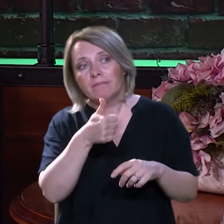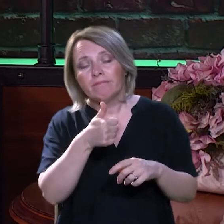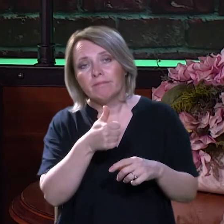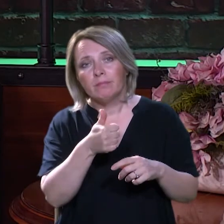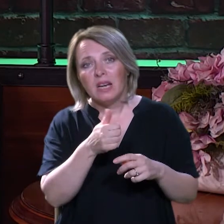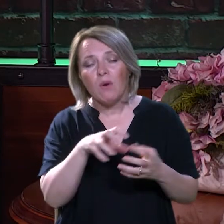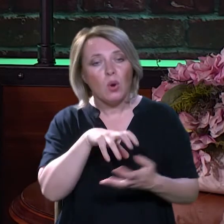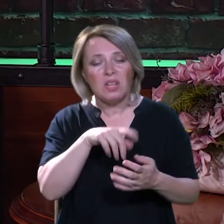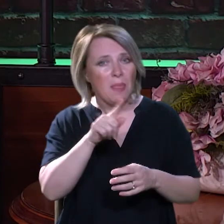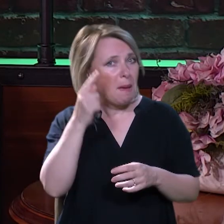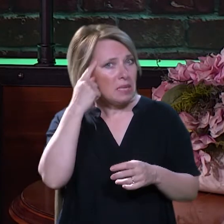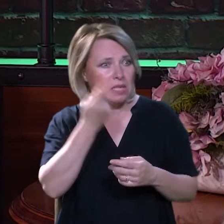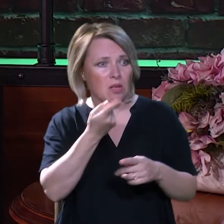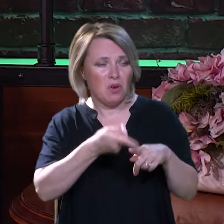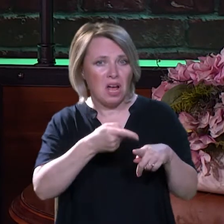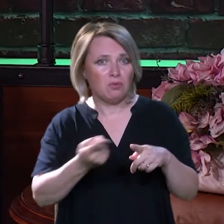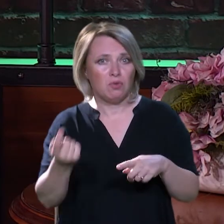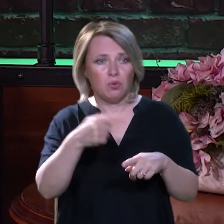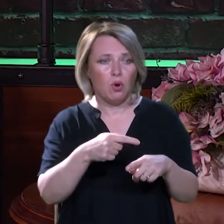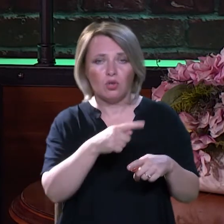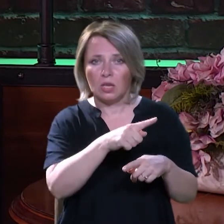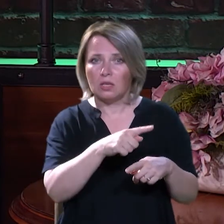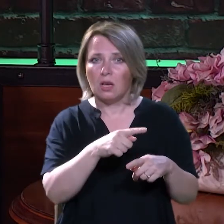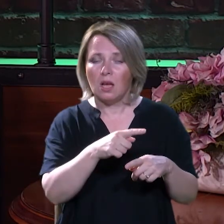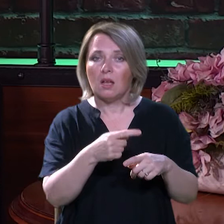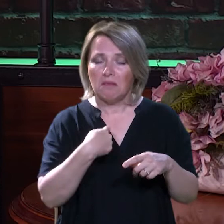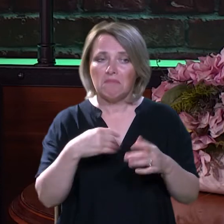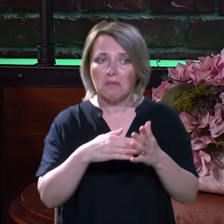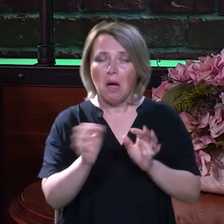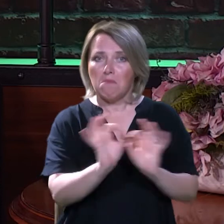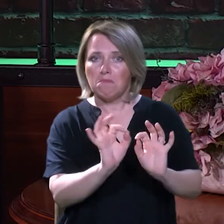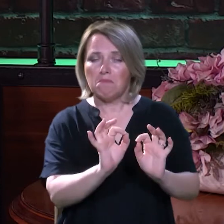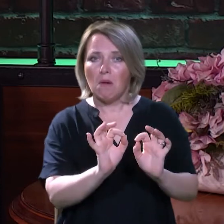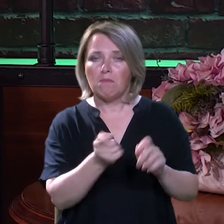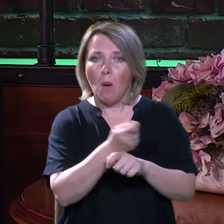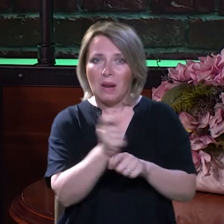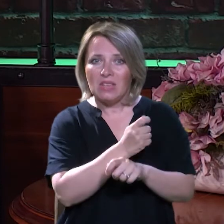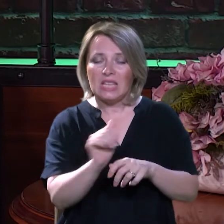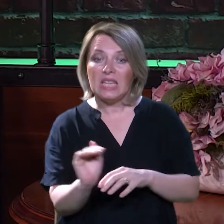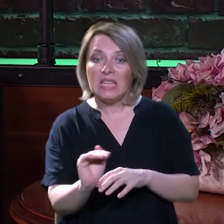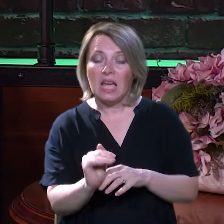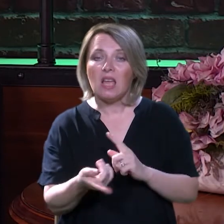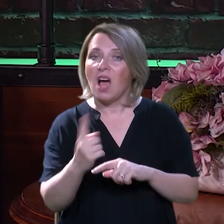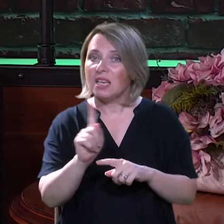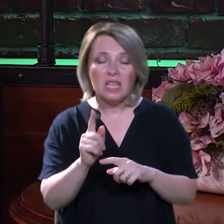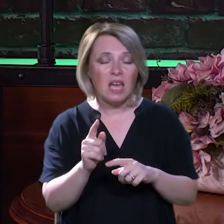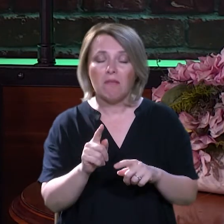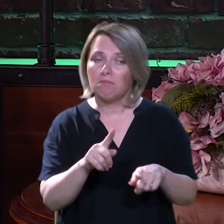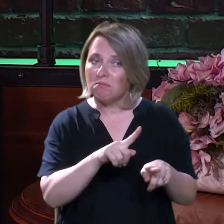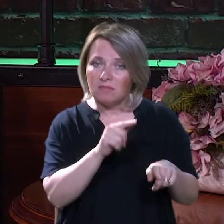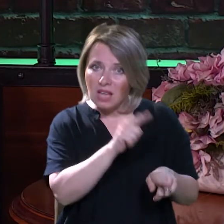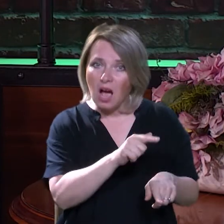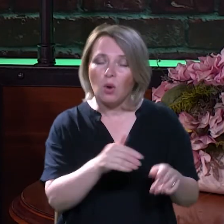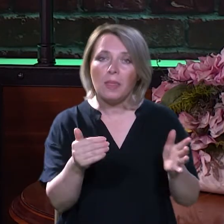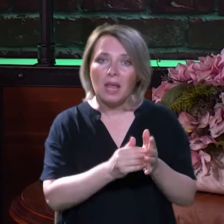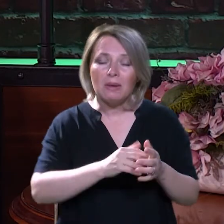misle da su zbog toga došli. Nekako često misle da su došli s djetetom, da sad mi popravimo dijete. ali to nije tako. Potrebno je da se cijela